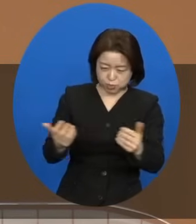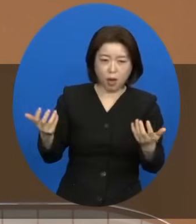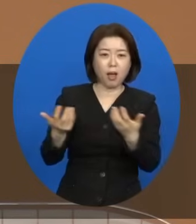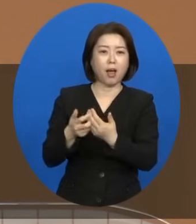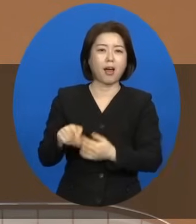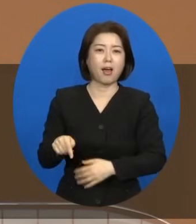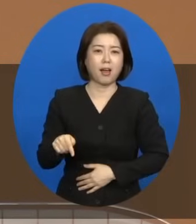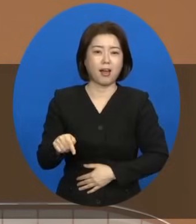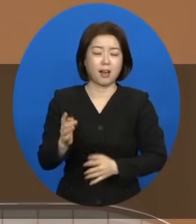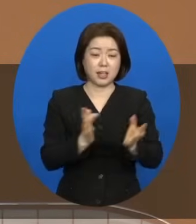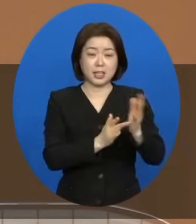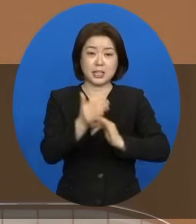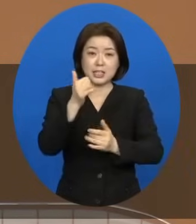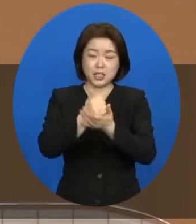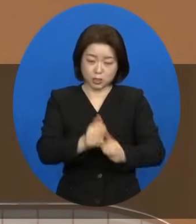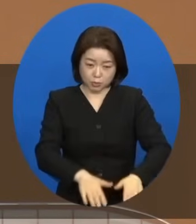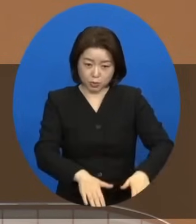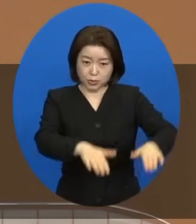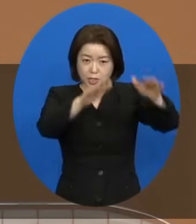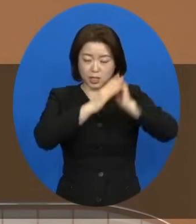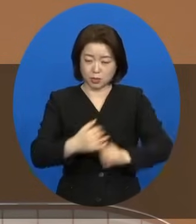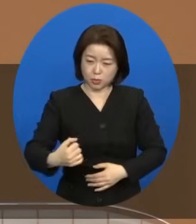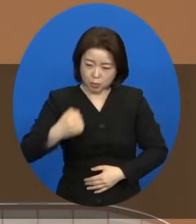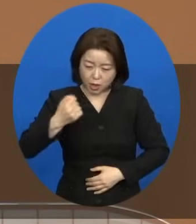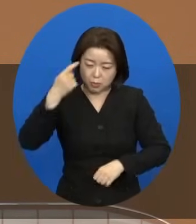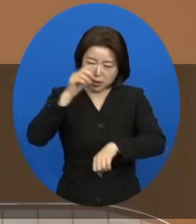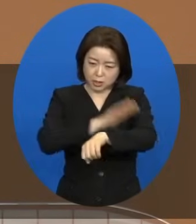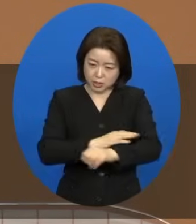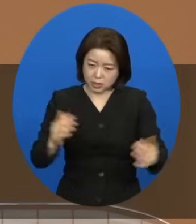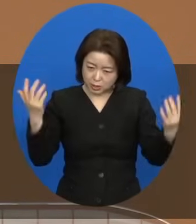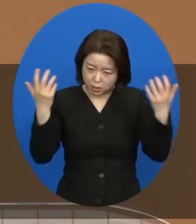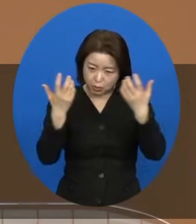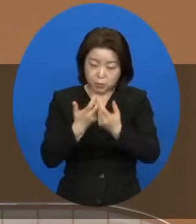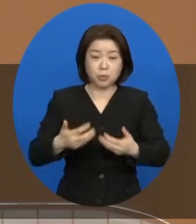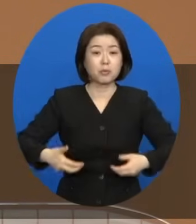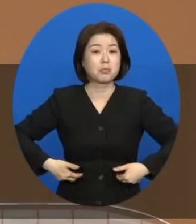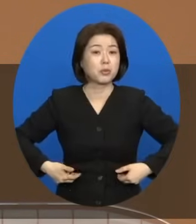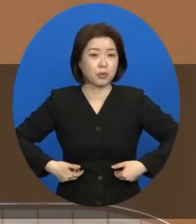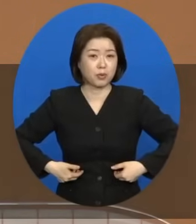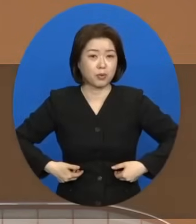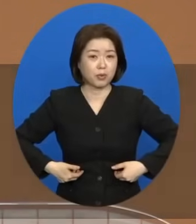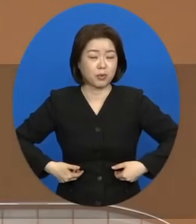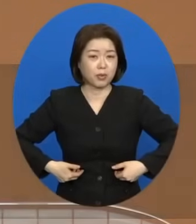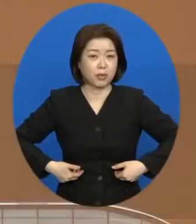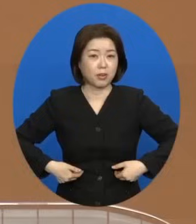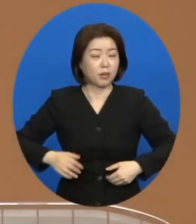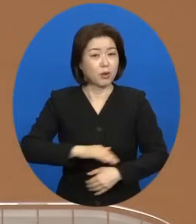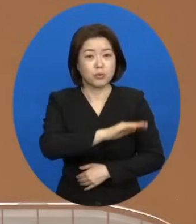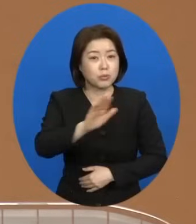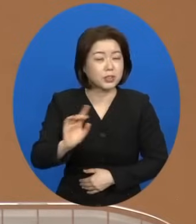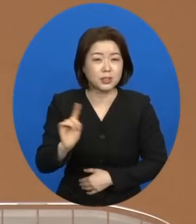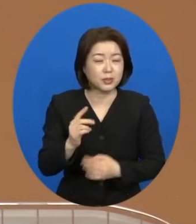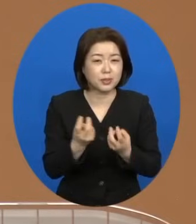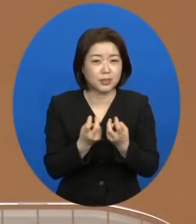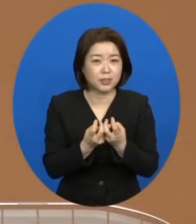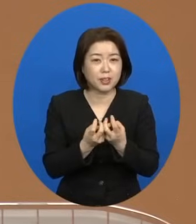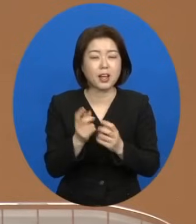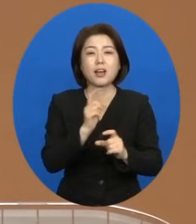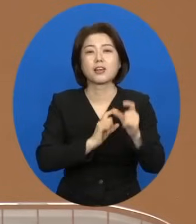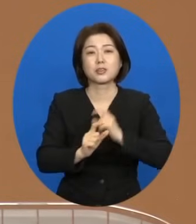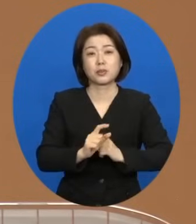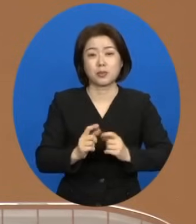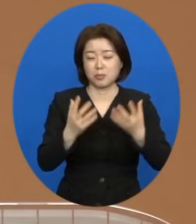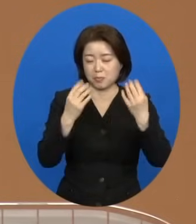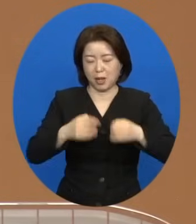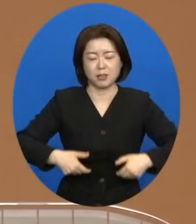있더라 자라야 했고 강해져야 됐고 지혜로 충만해져 됐다면 하물며 우리는 얼마나 더